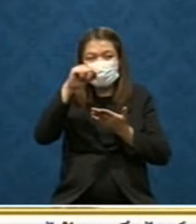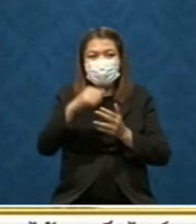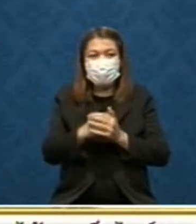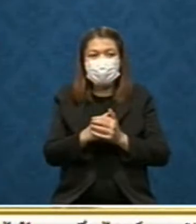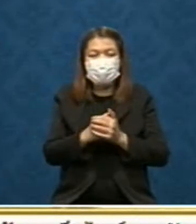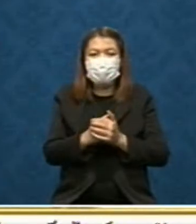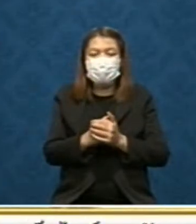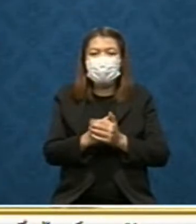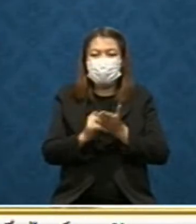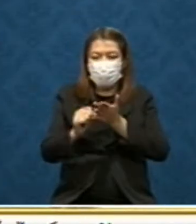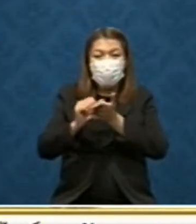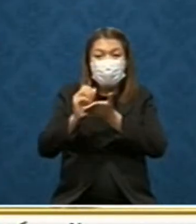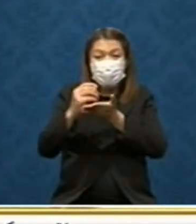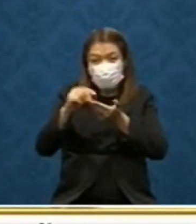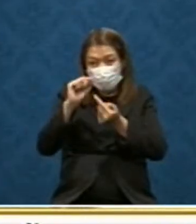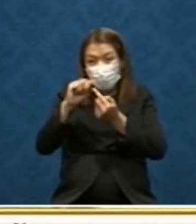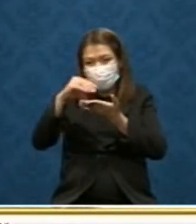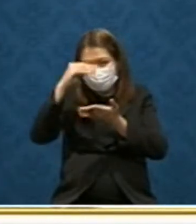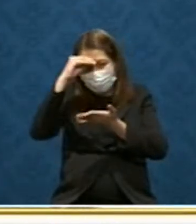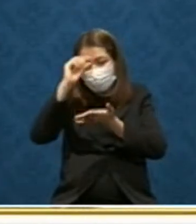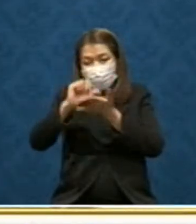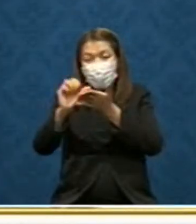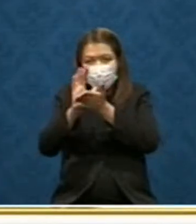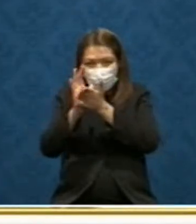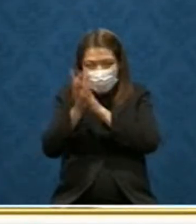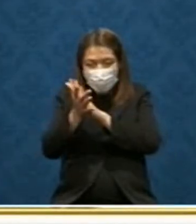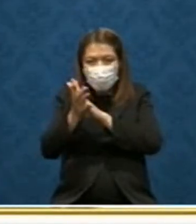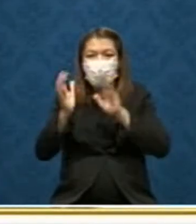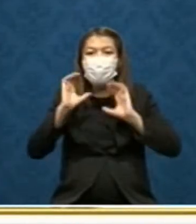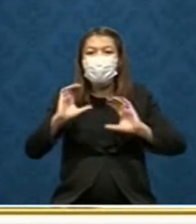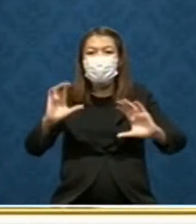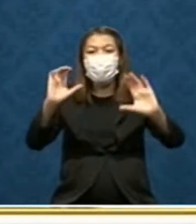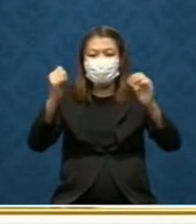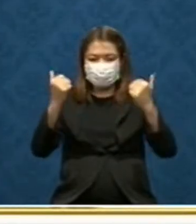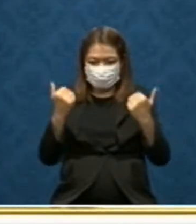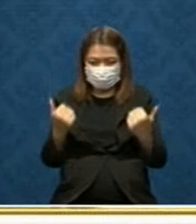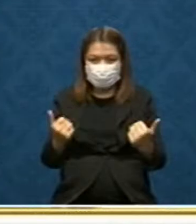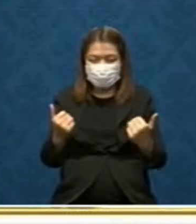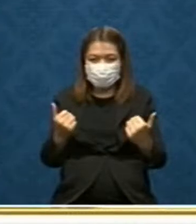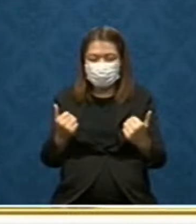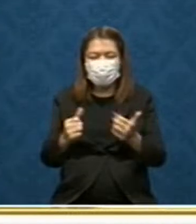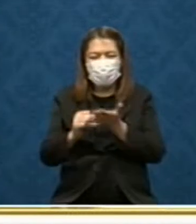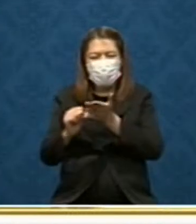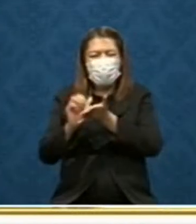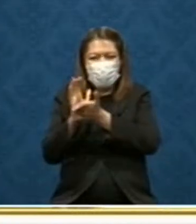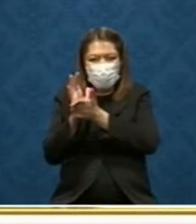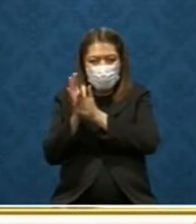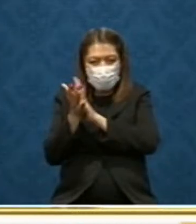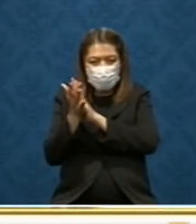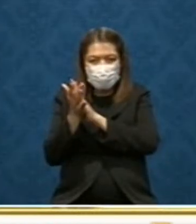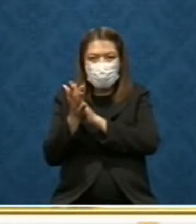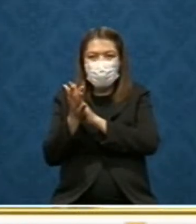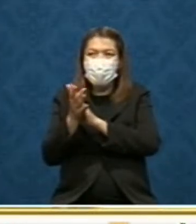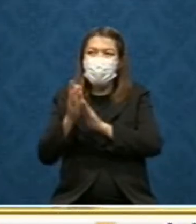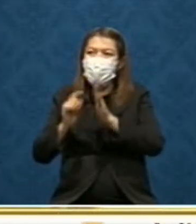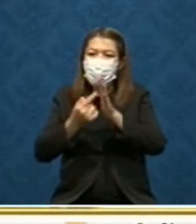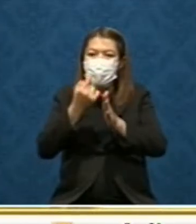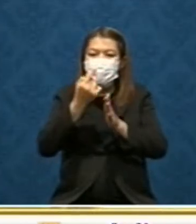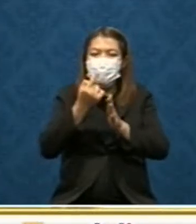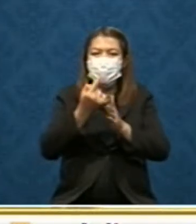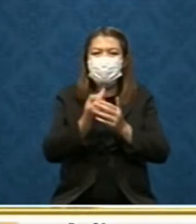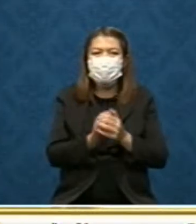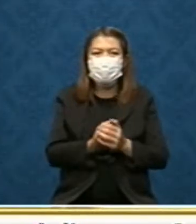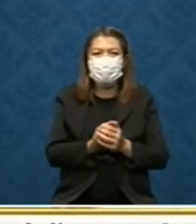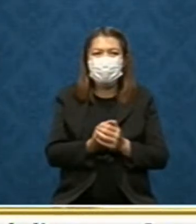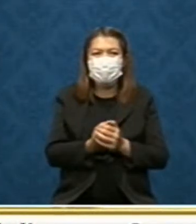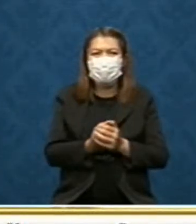นพูดถกไปรีğıศ Circ สานี่รัฒาบาลจุดนี้ícioก็ประทีรูปนักตอนเข้ามาท่ไปส